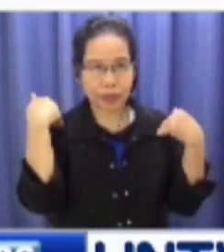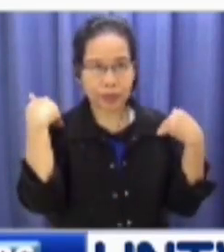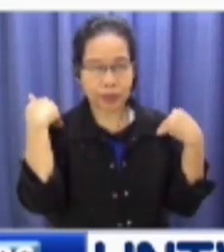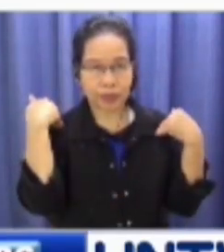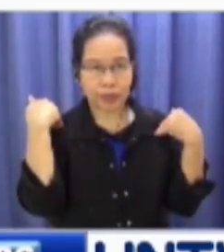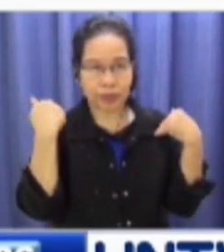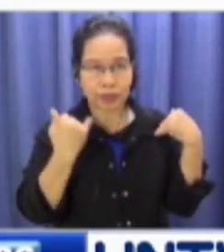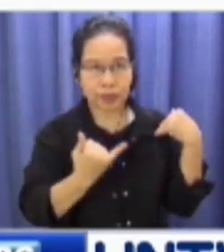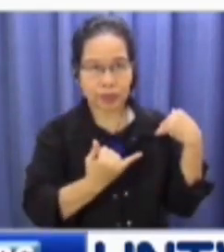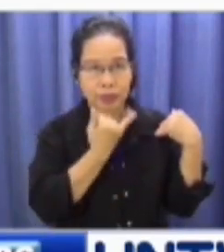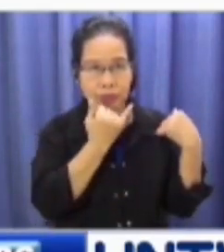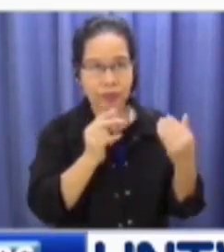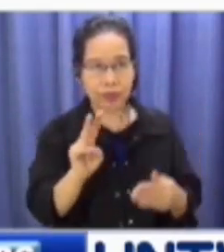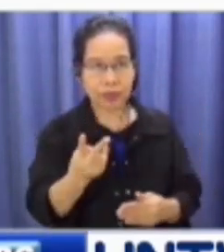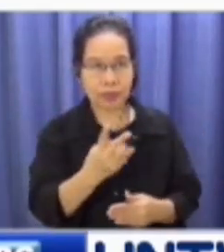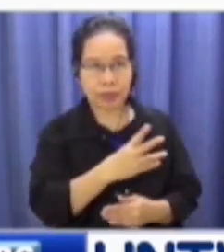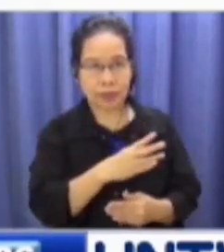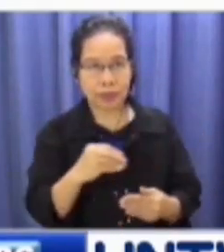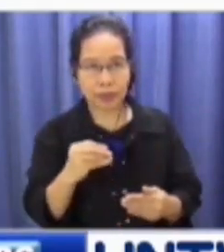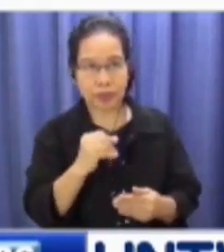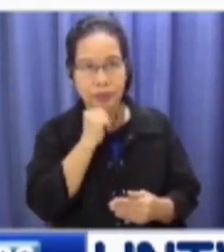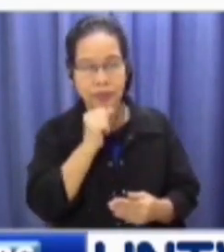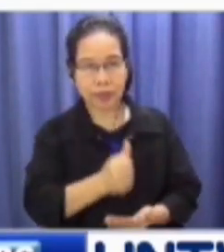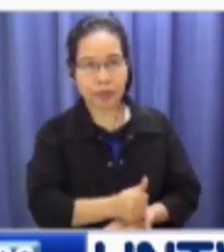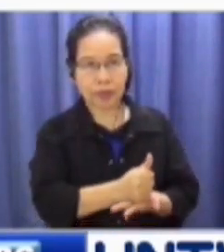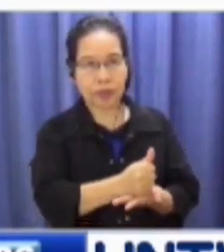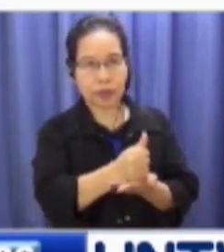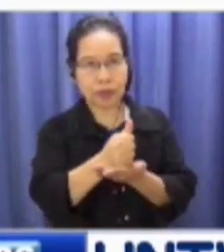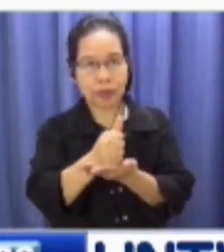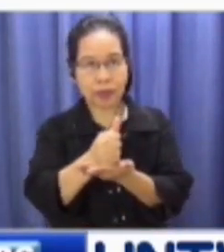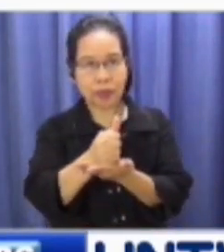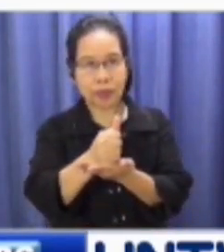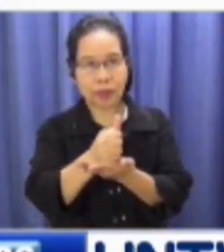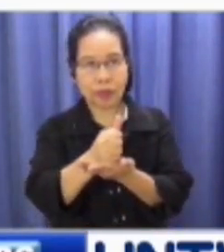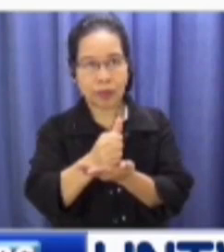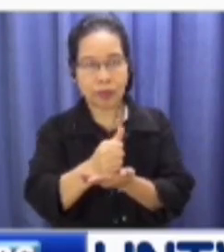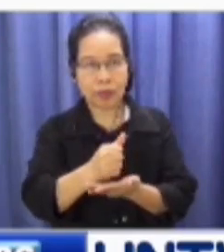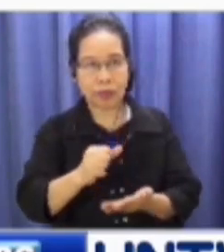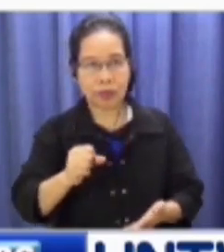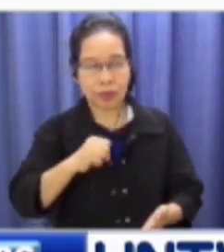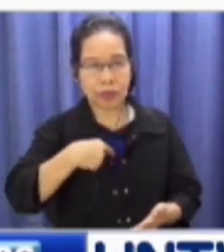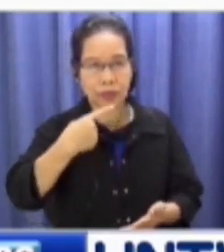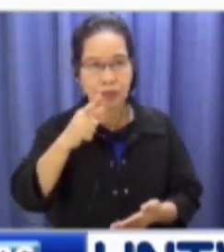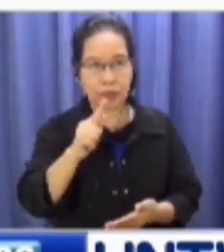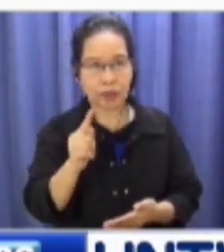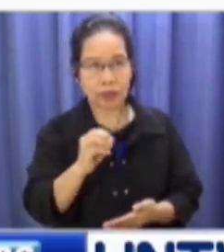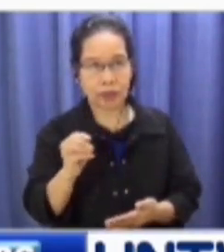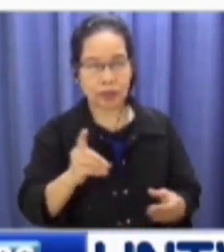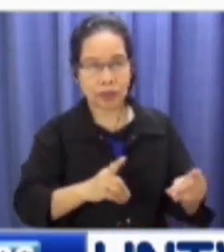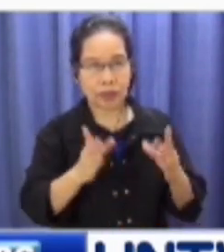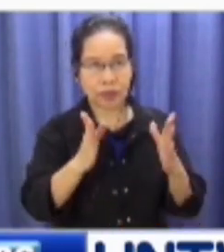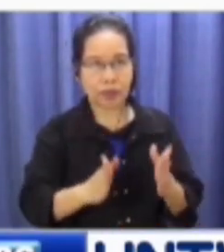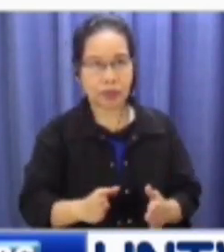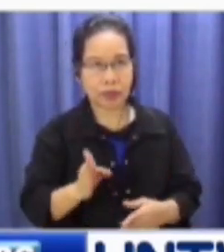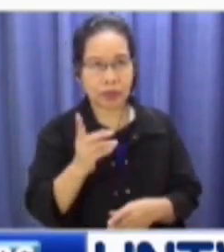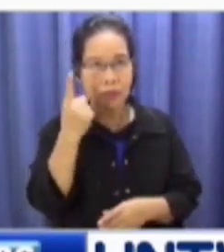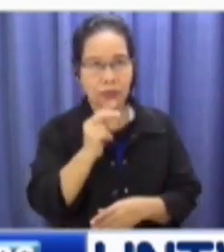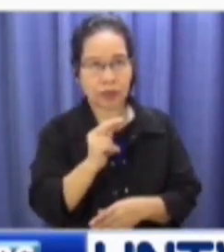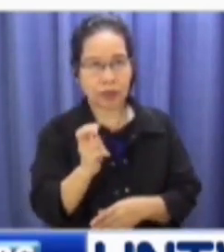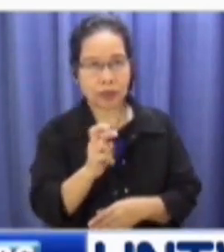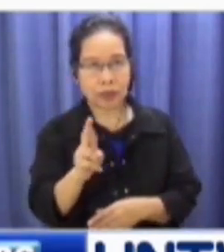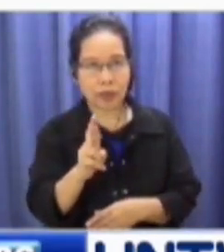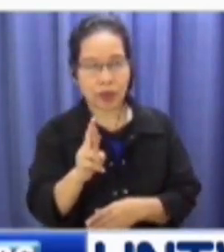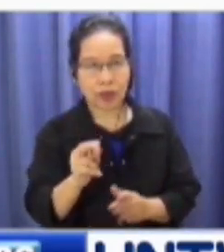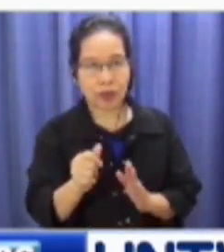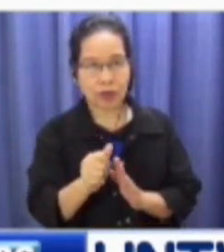pangalawa, yung pong hindi nakatulong, yung statement ni LTO Director for NCR, si Attorney